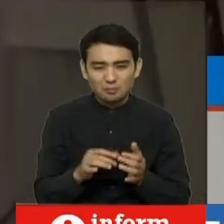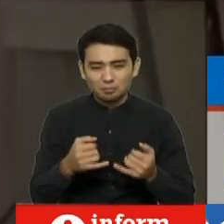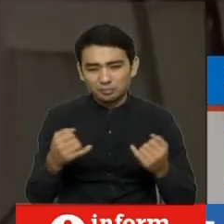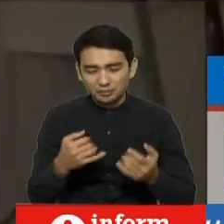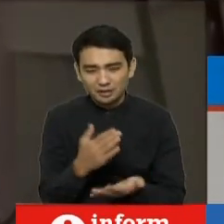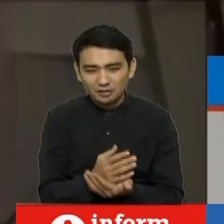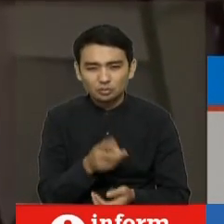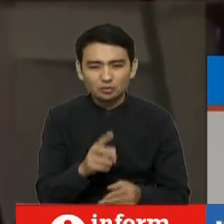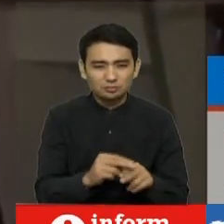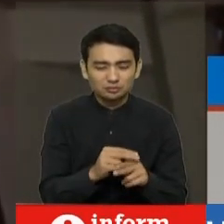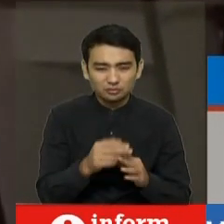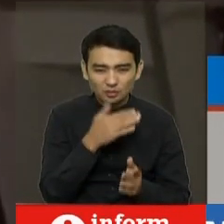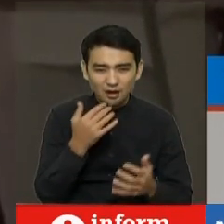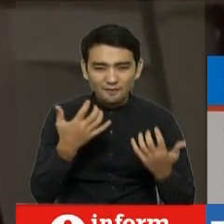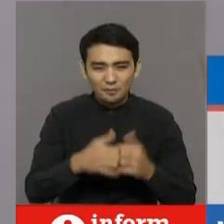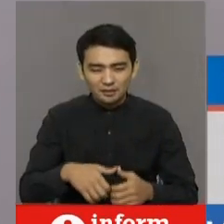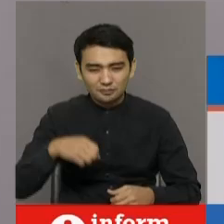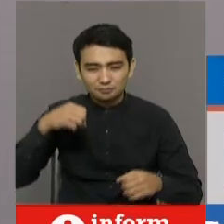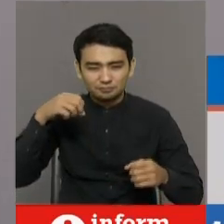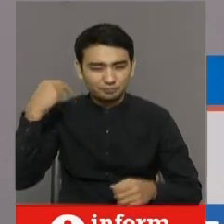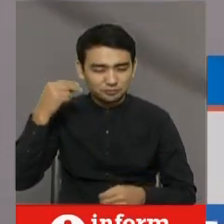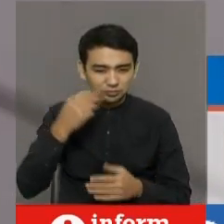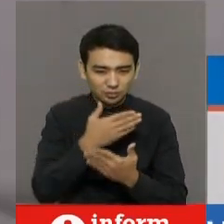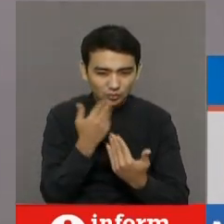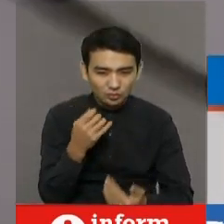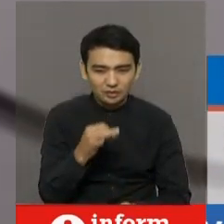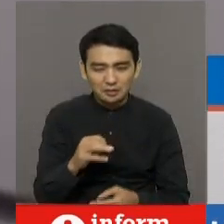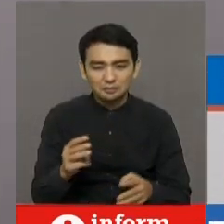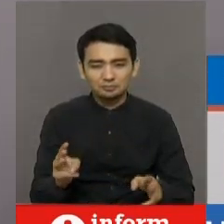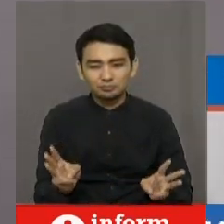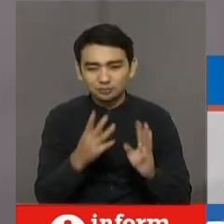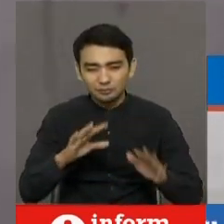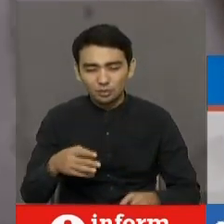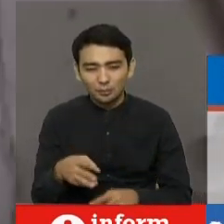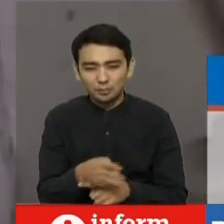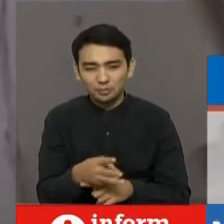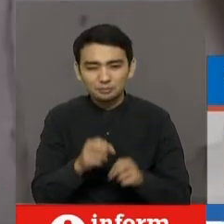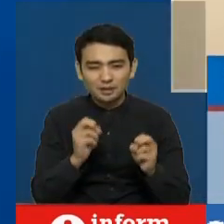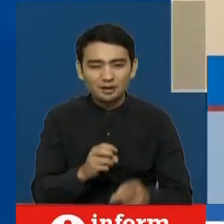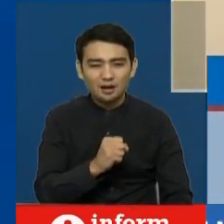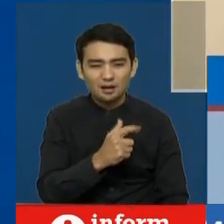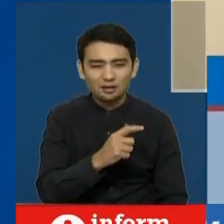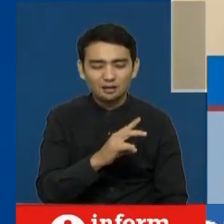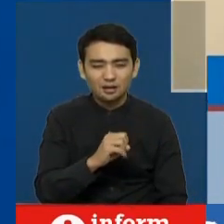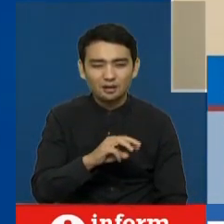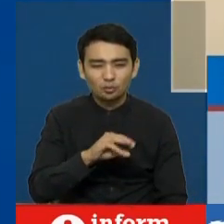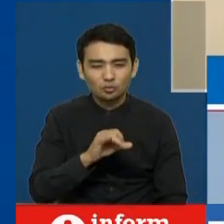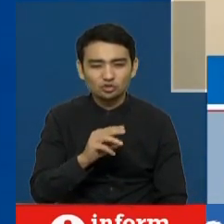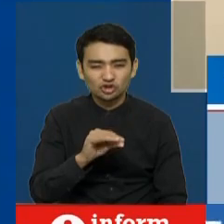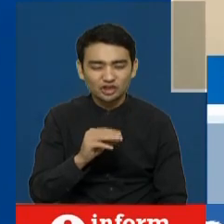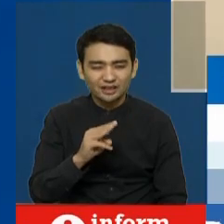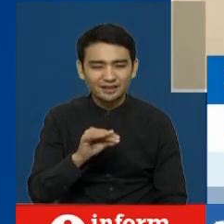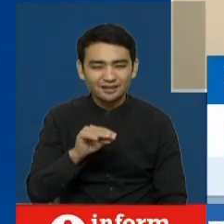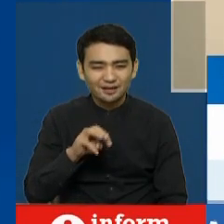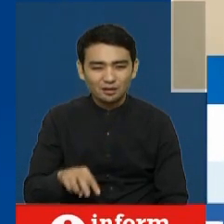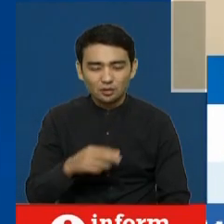была неисправна автоматическая пожарная сигнализация и не было огнетушителей. Перепланировка помещений с целью